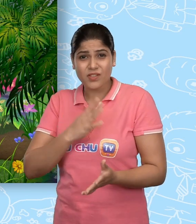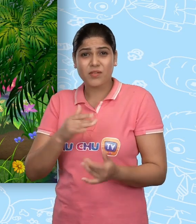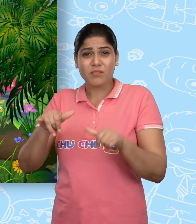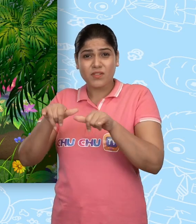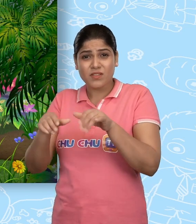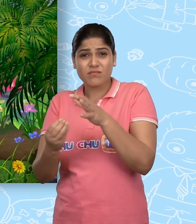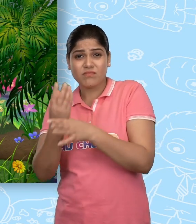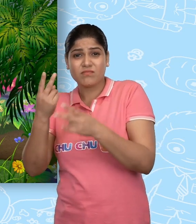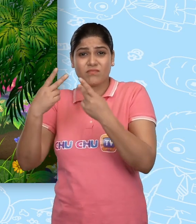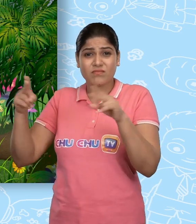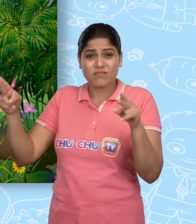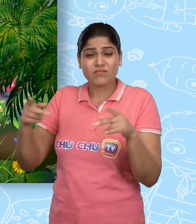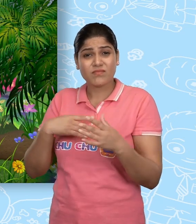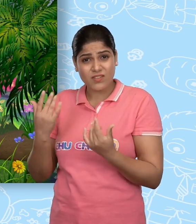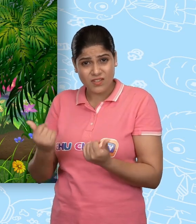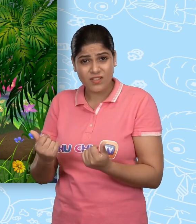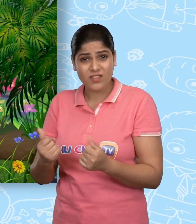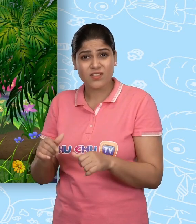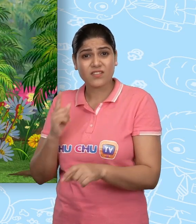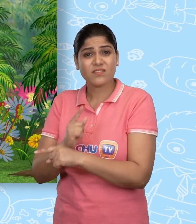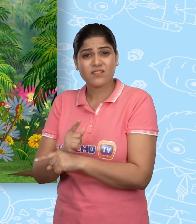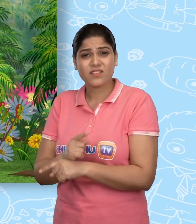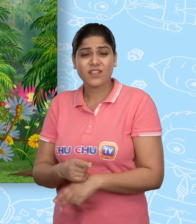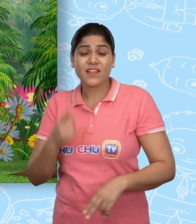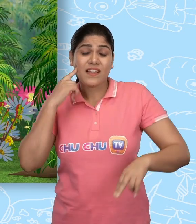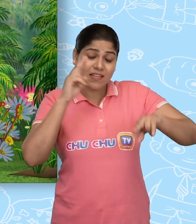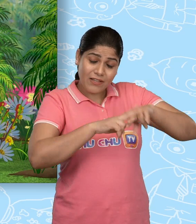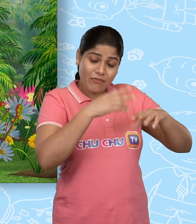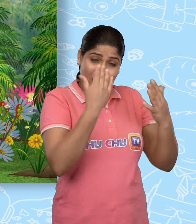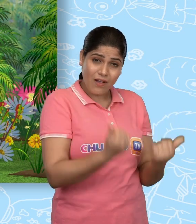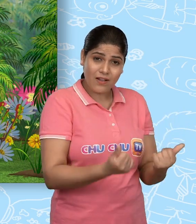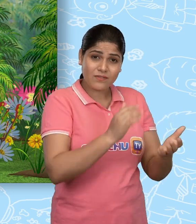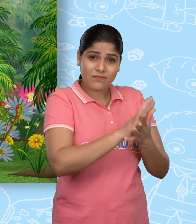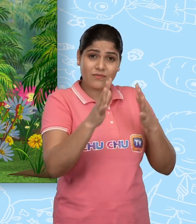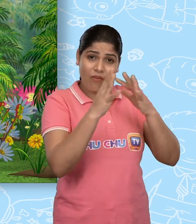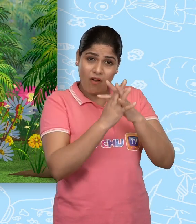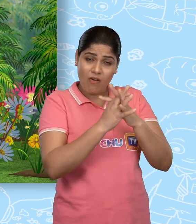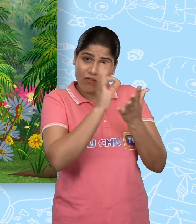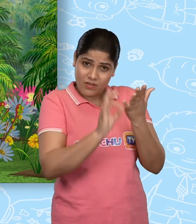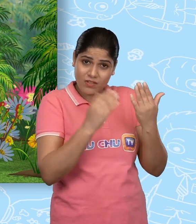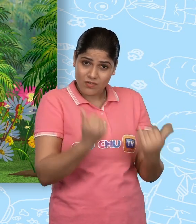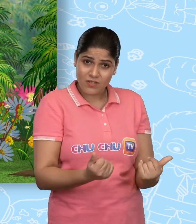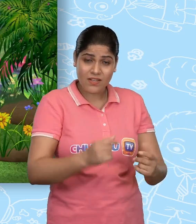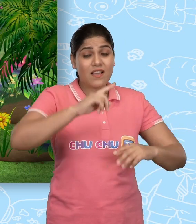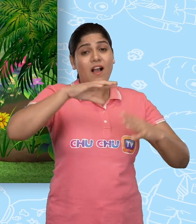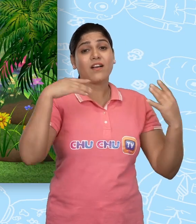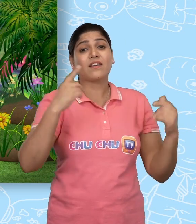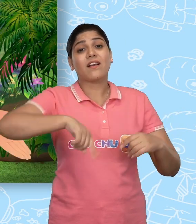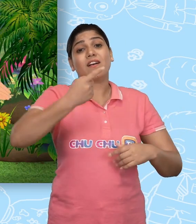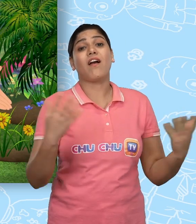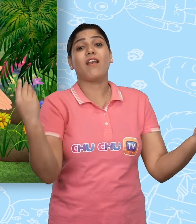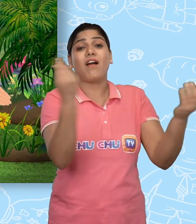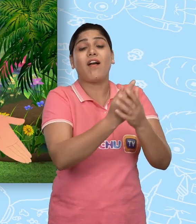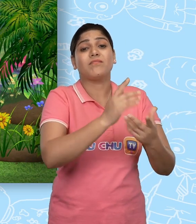मुझे भी बागबानी करनी है मिस डोरोथी। अगर आज तुम अपना होमवर्क करोगे चीका,